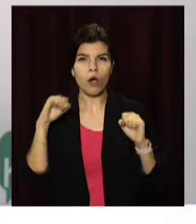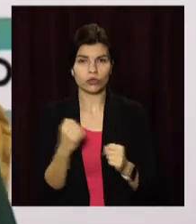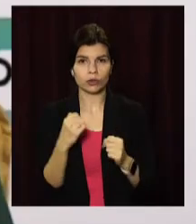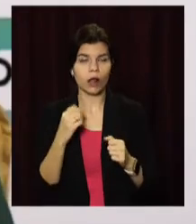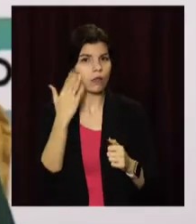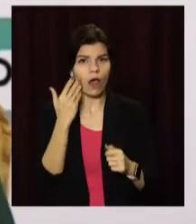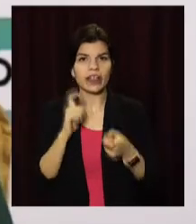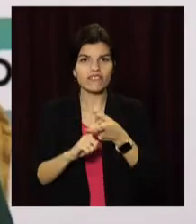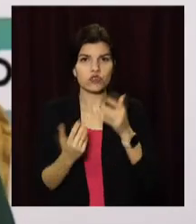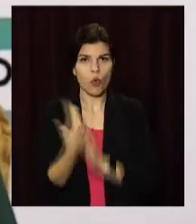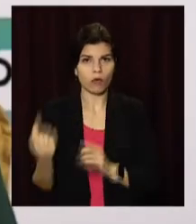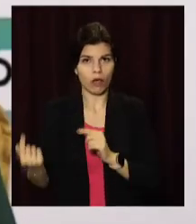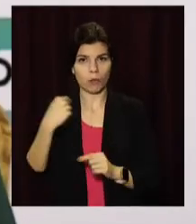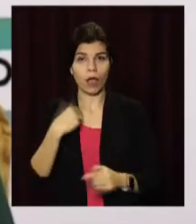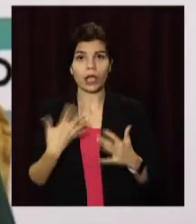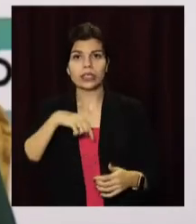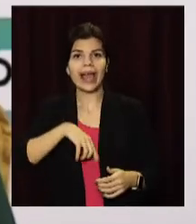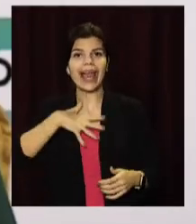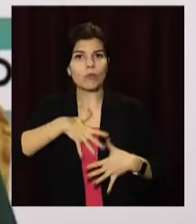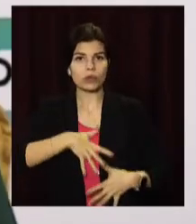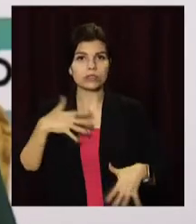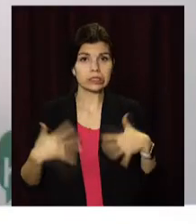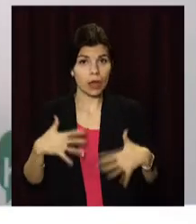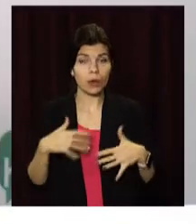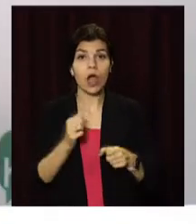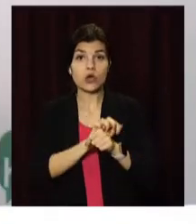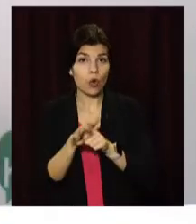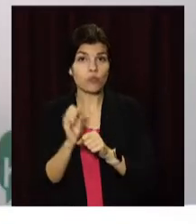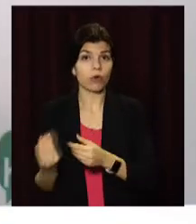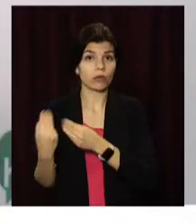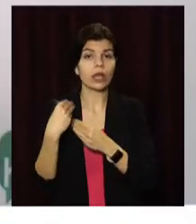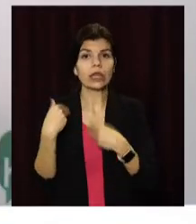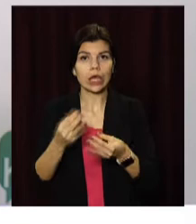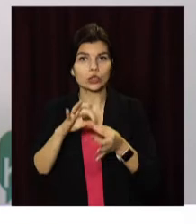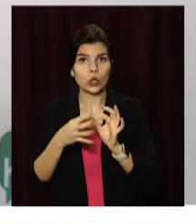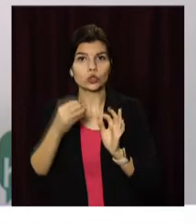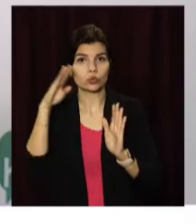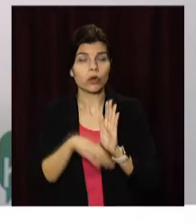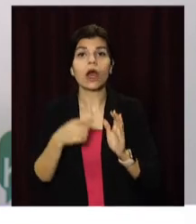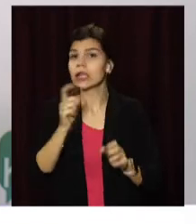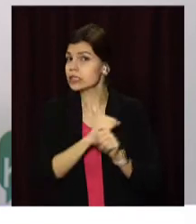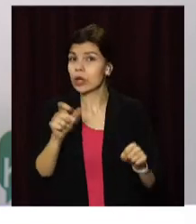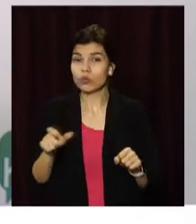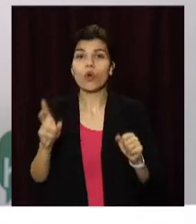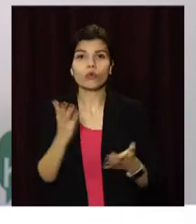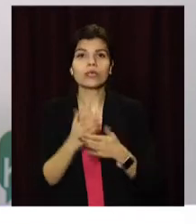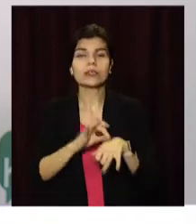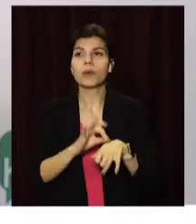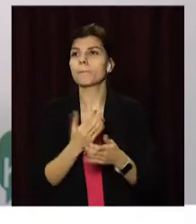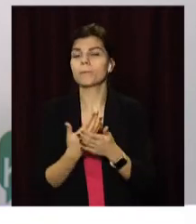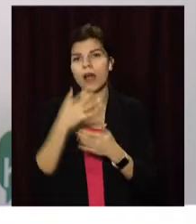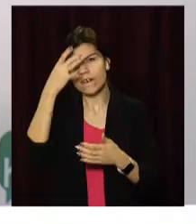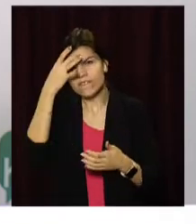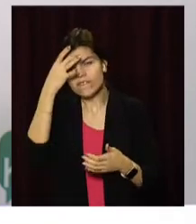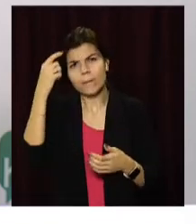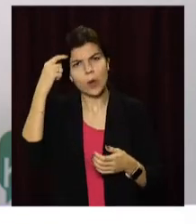тот ковид очень легко может присоединиться и дать тяжелые осложнения. Нельзя окунаться тем лицам, у которых есть заболевания головного мозга и